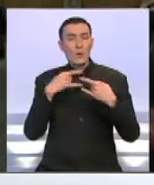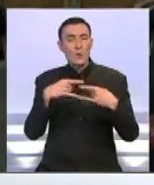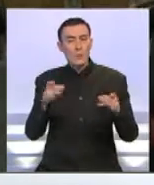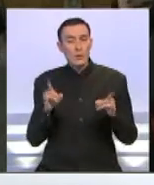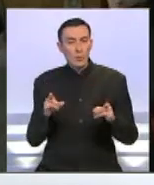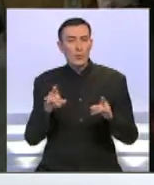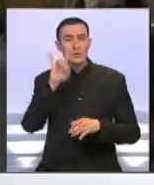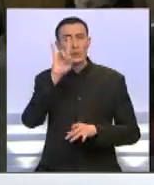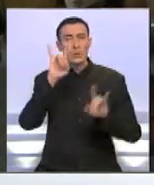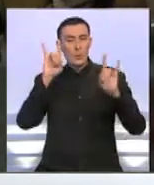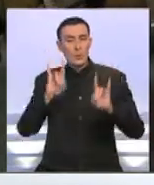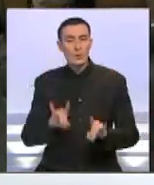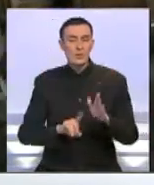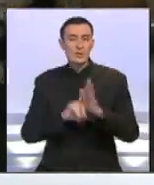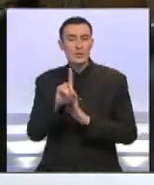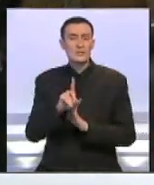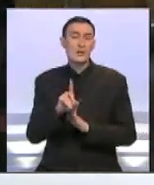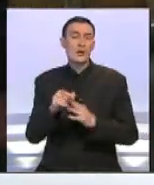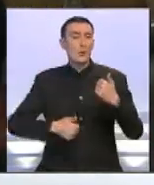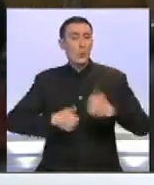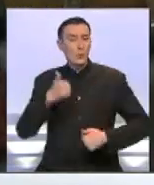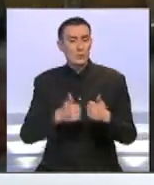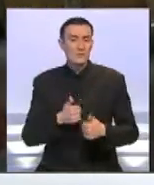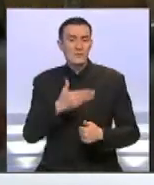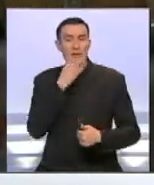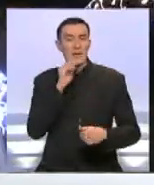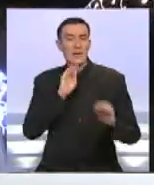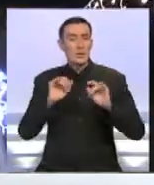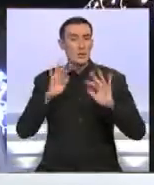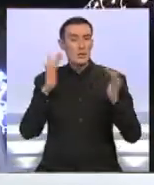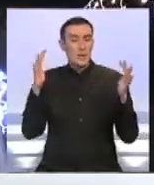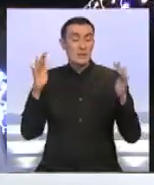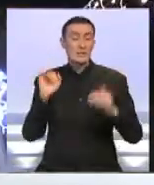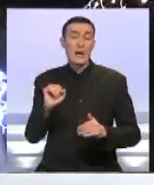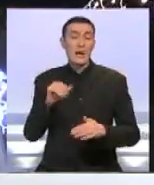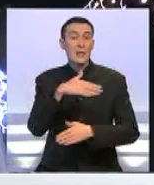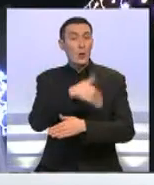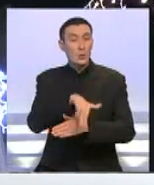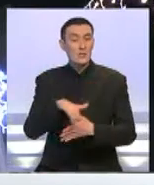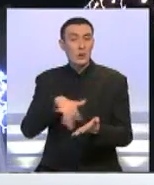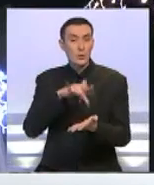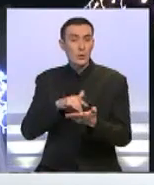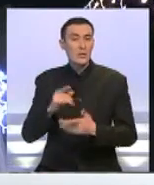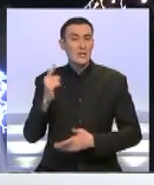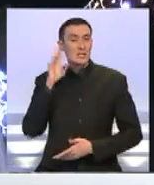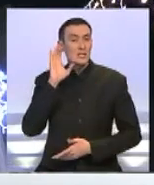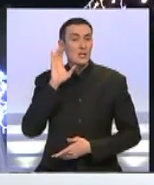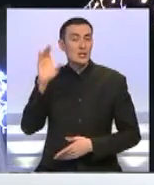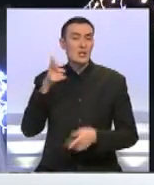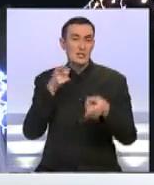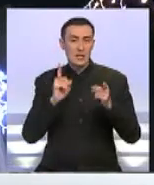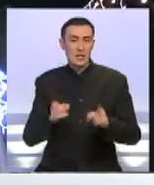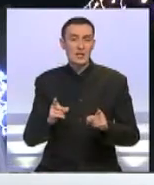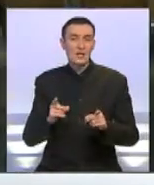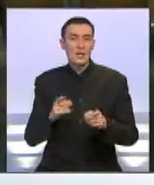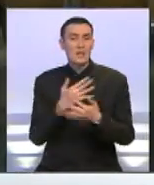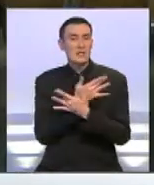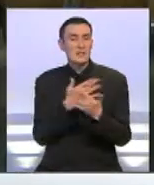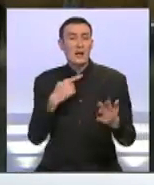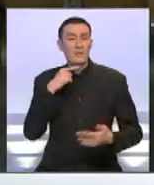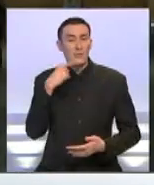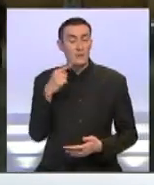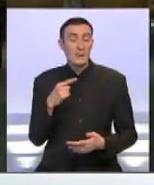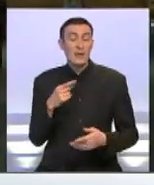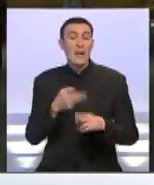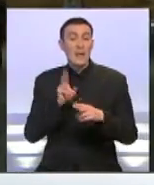балконы домов начинают своеобразный конкурс в иллюминации, а на улице города слышно настоящее языковое многообразие.